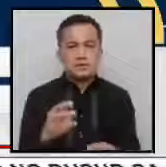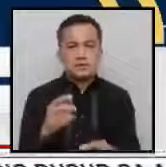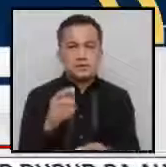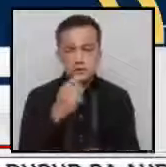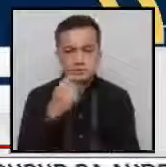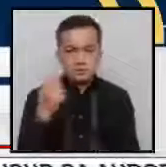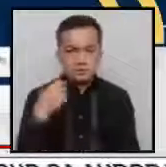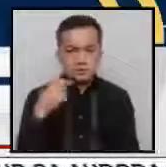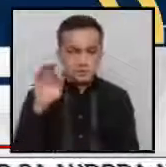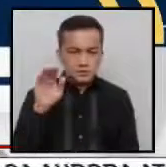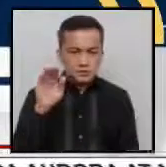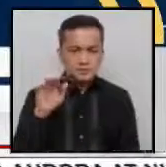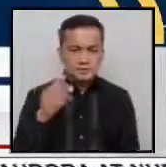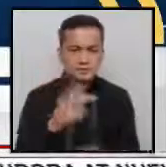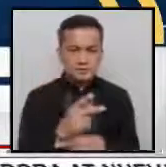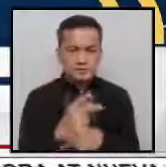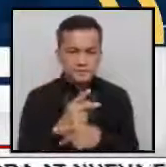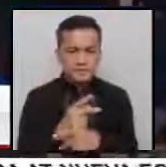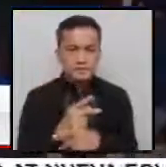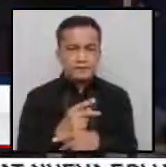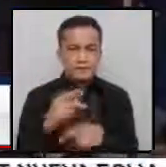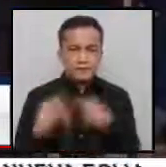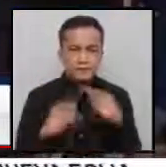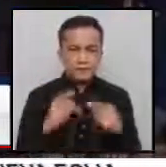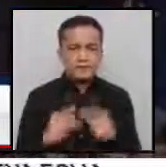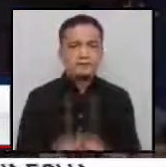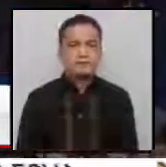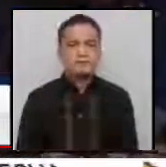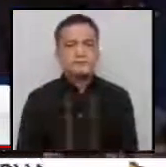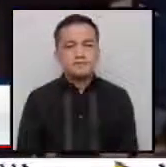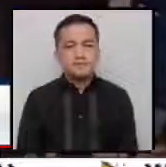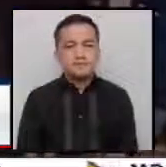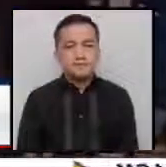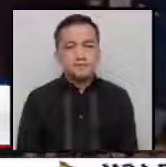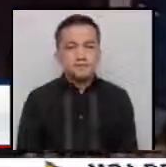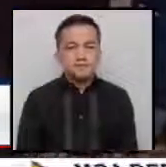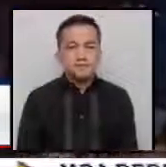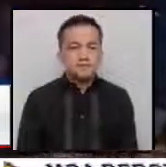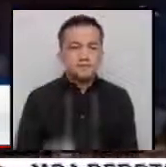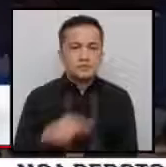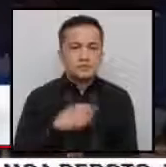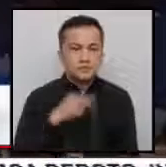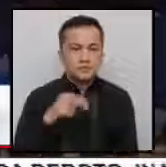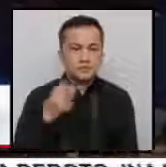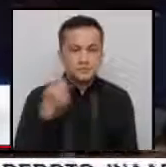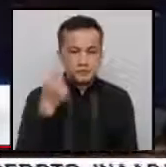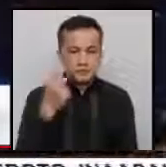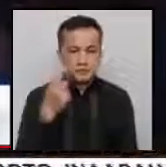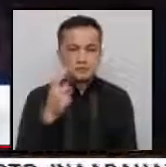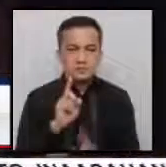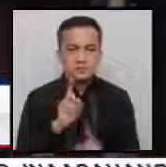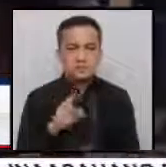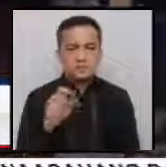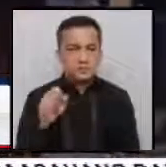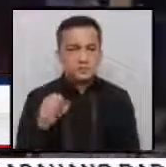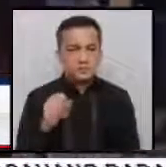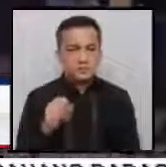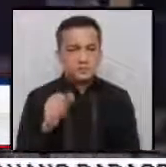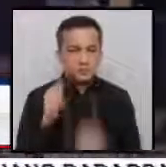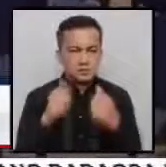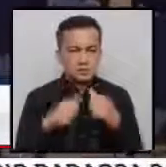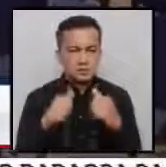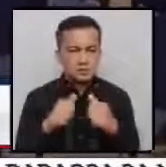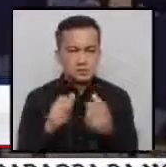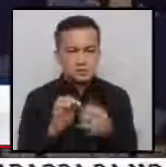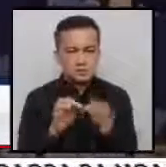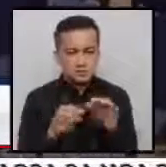para sa proteksyon ng mga sibilyan sa lugar. We need to understand that we say yes to the ano. We nag-agree tayo sa statement ng ano,